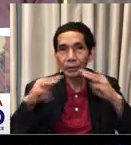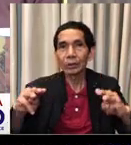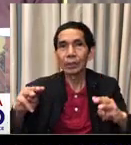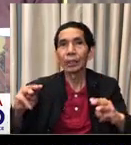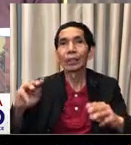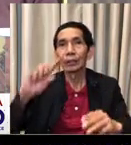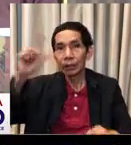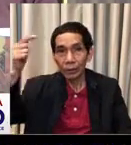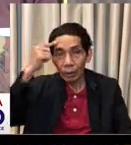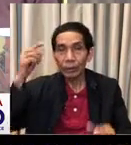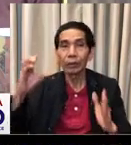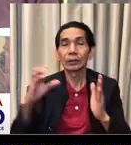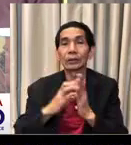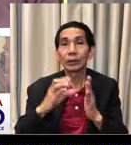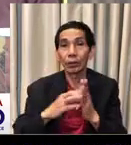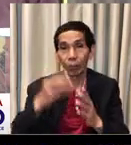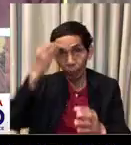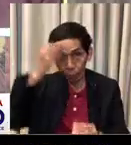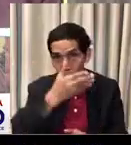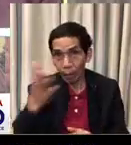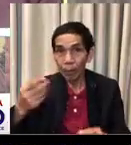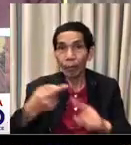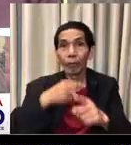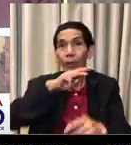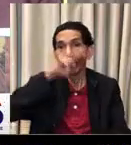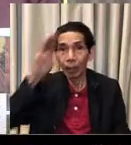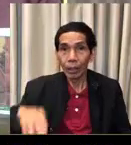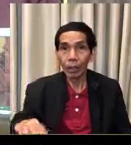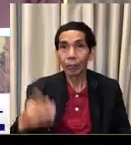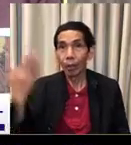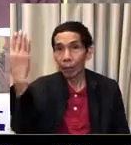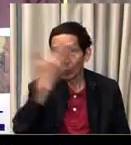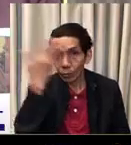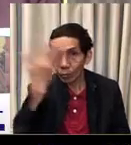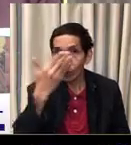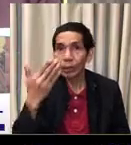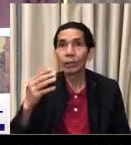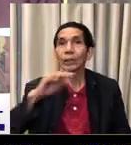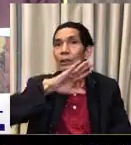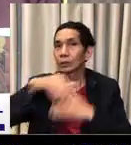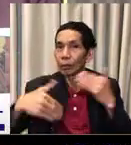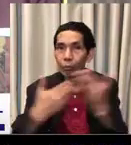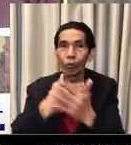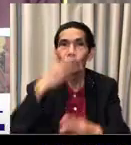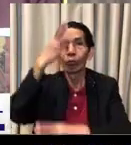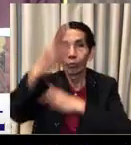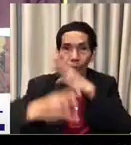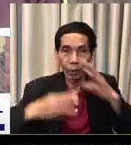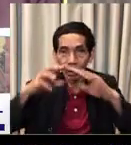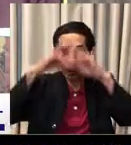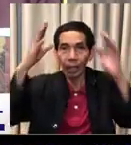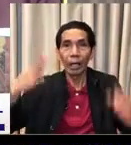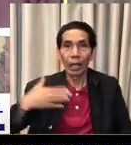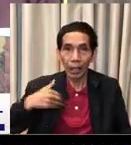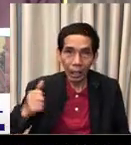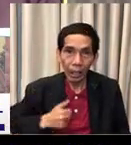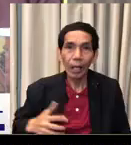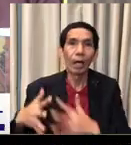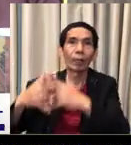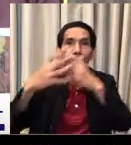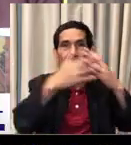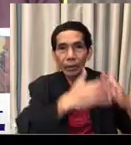ng pamalang lungsod sa inyo, mga taga Maynila at mga manonood sa buong mundo. Sabi mo, Canada,